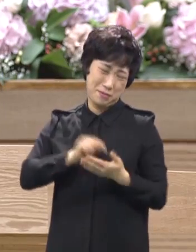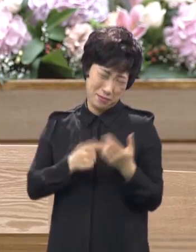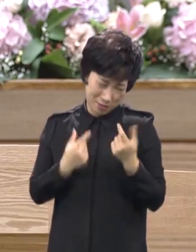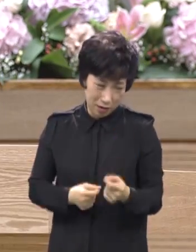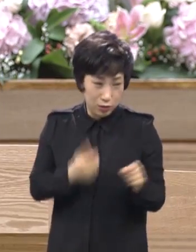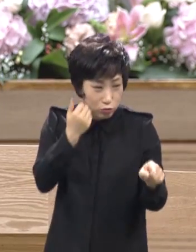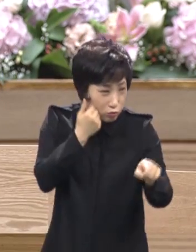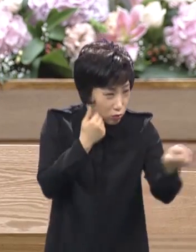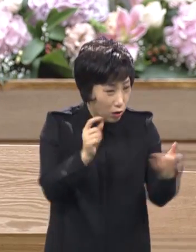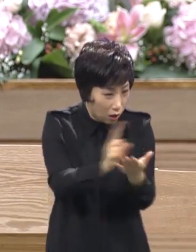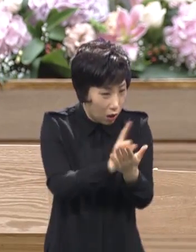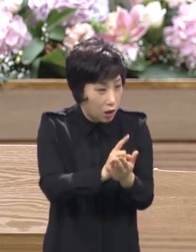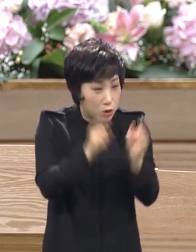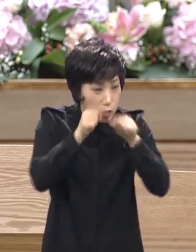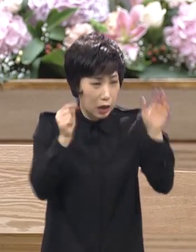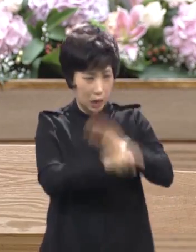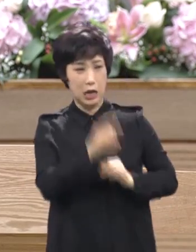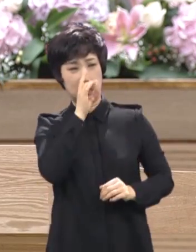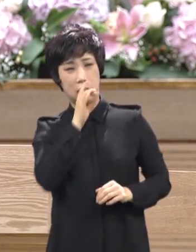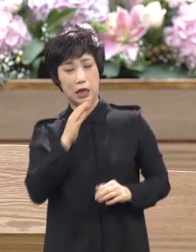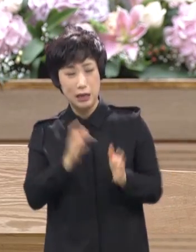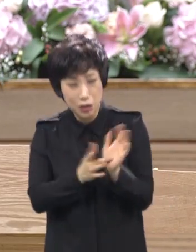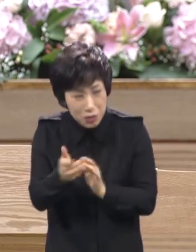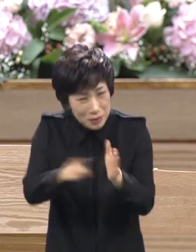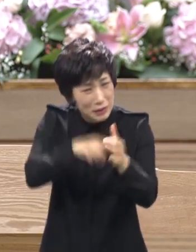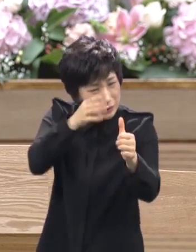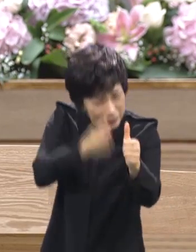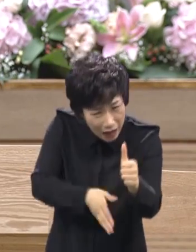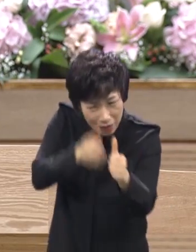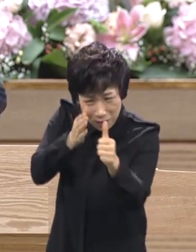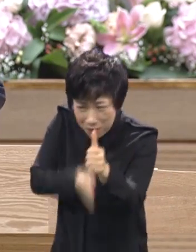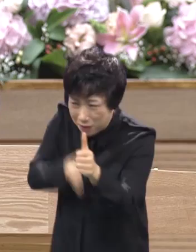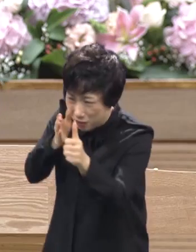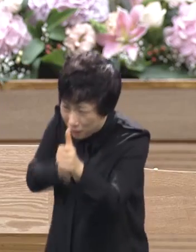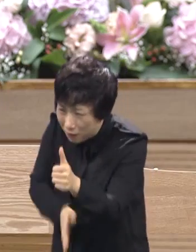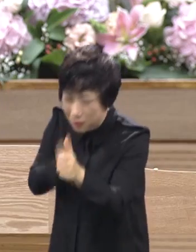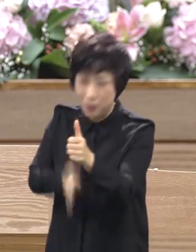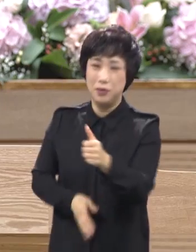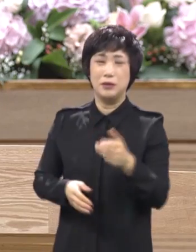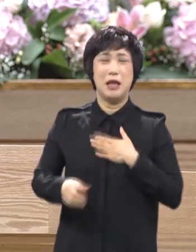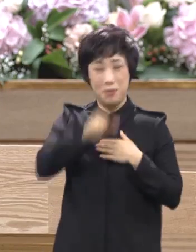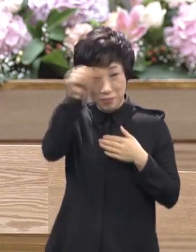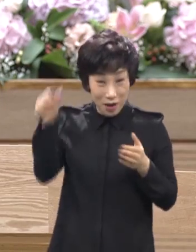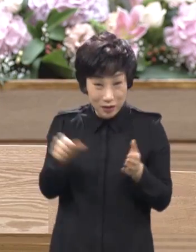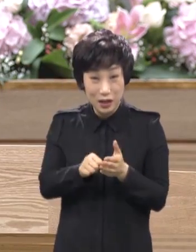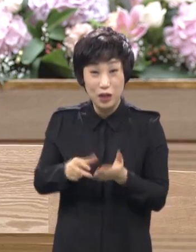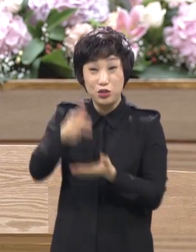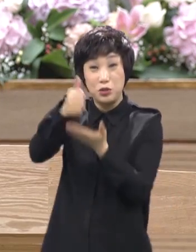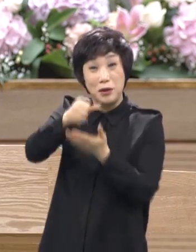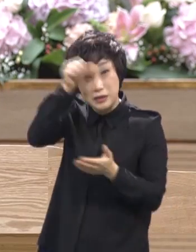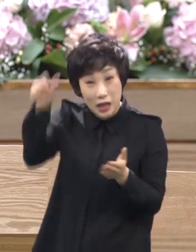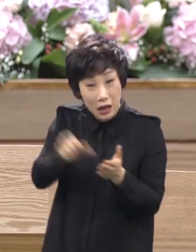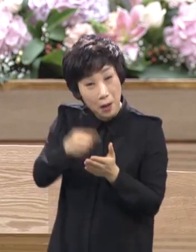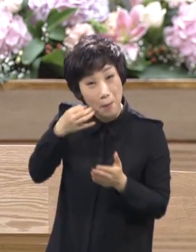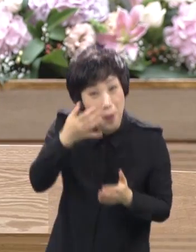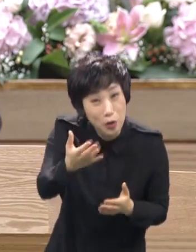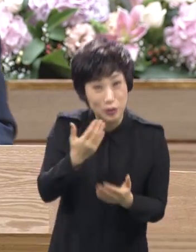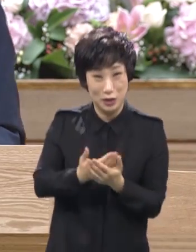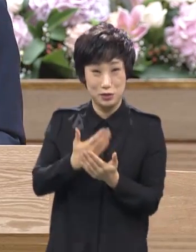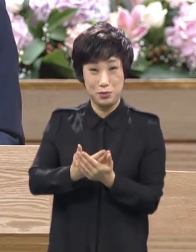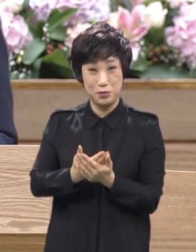저 사람 지옥 가면 안 돼. 예수 믿어요. 내 평생에 주님의 생애가 되게